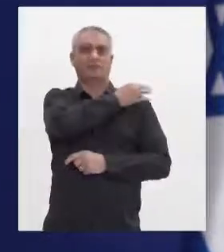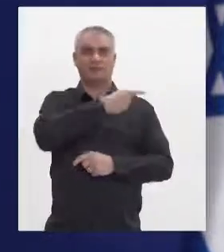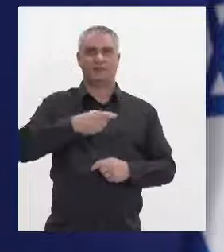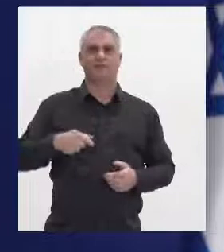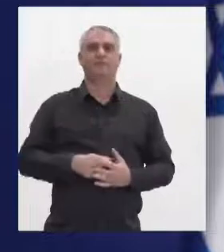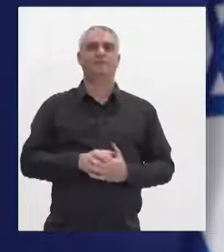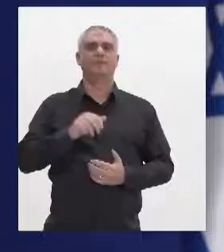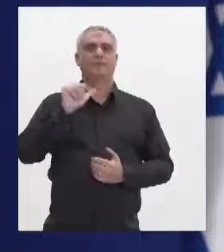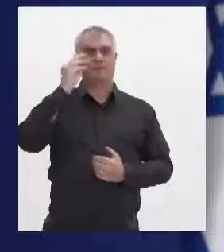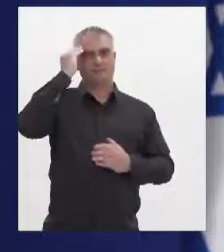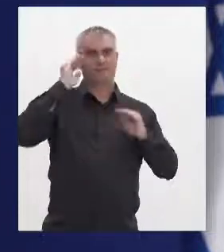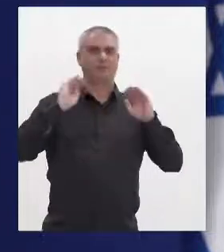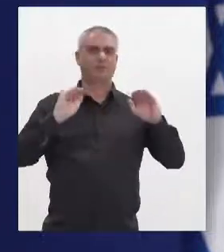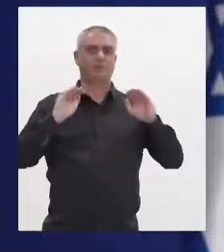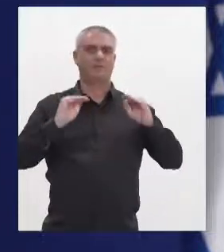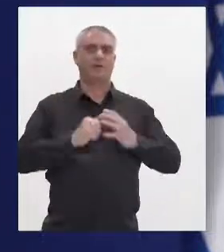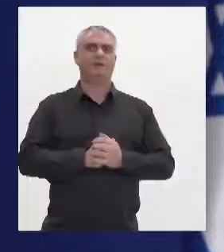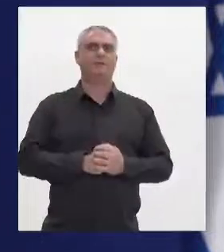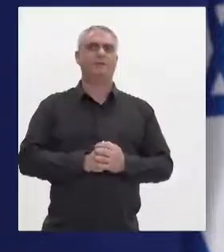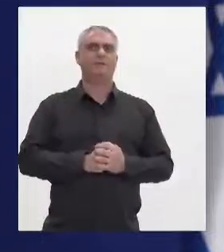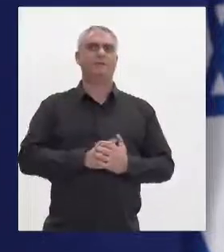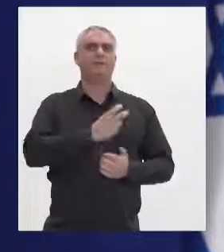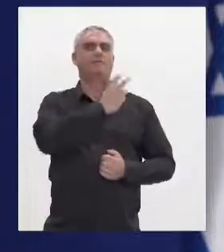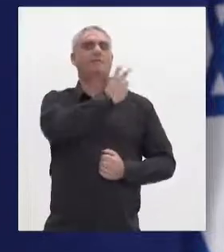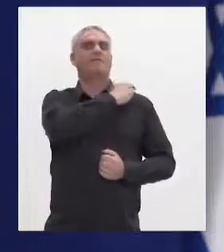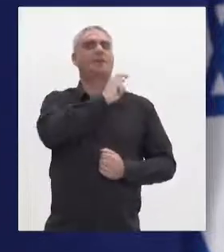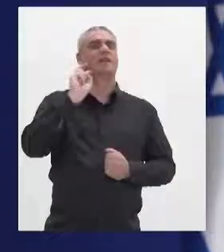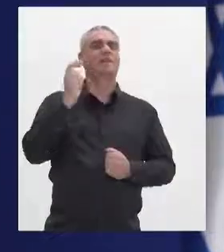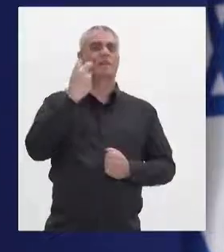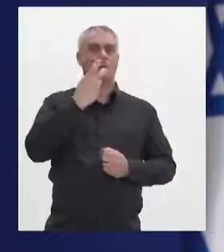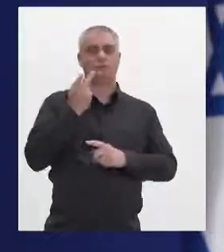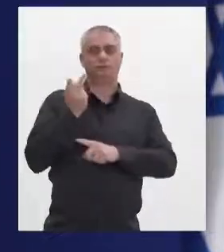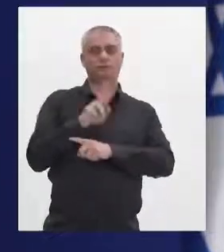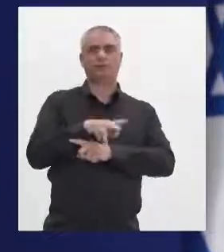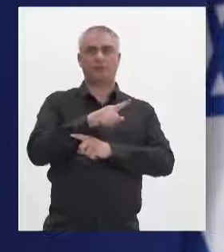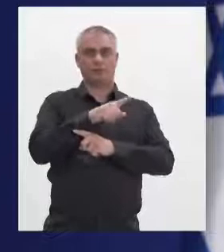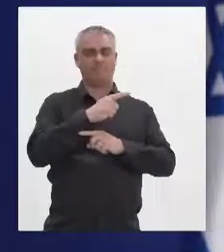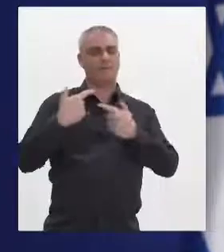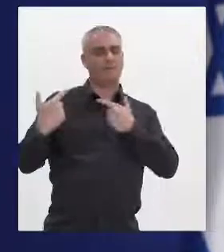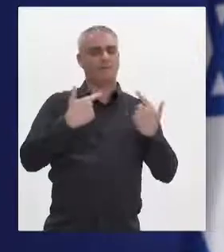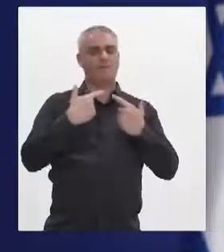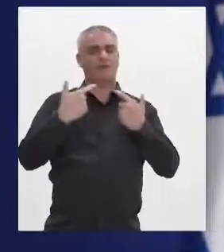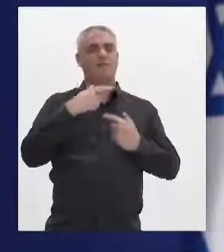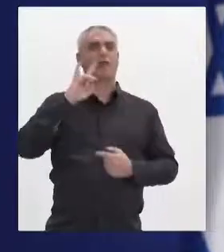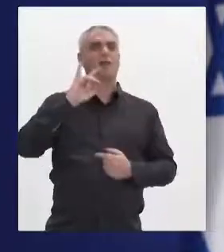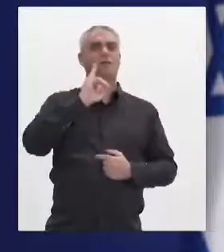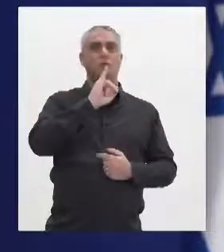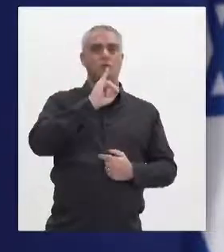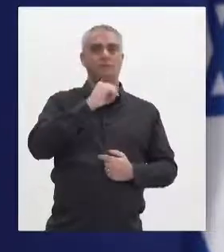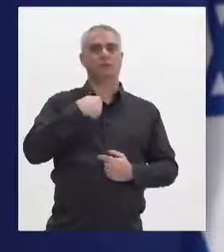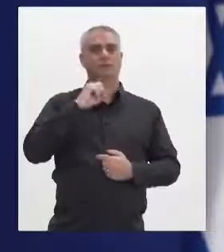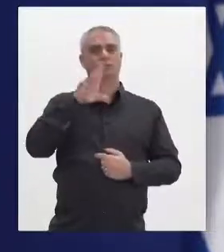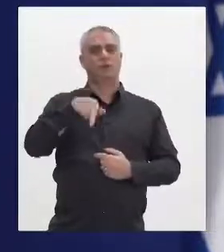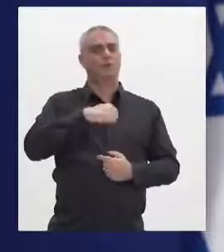דוד זכרונו לברכה מפקד במילואים שנפל במהלך הקרבות בחניונס אני שולח